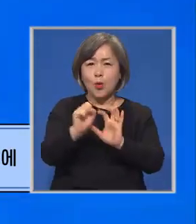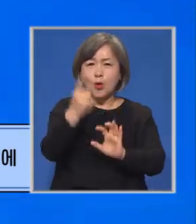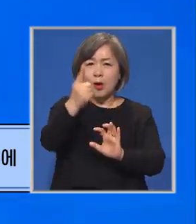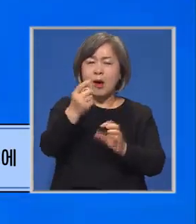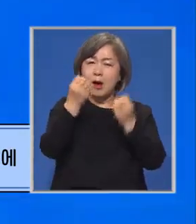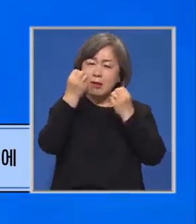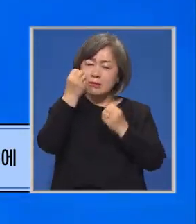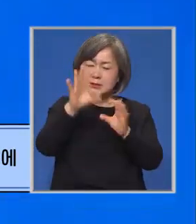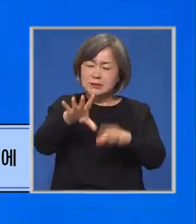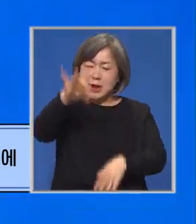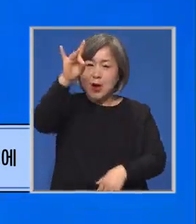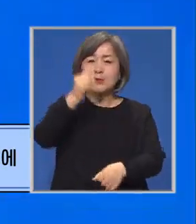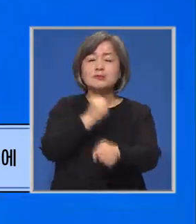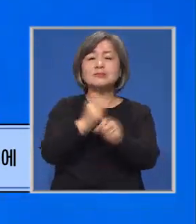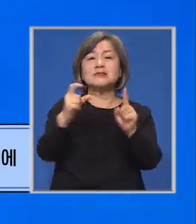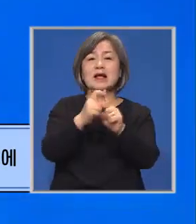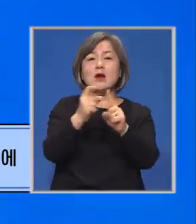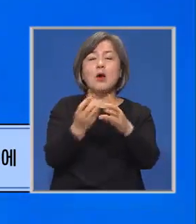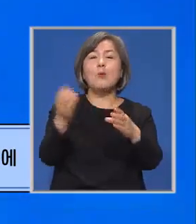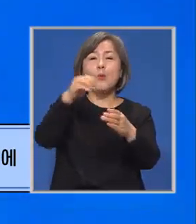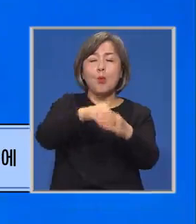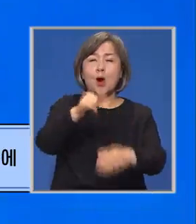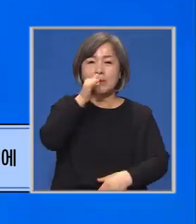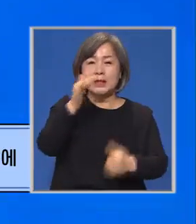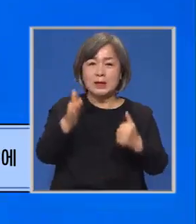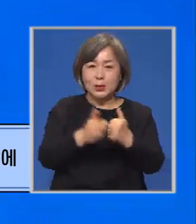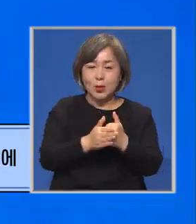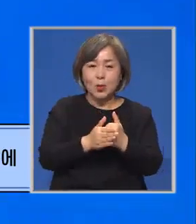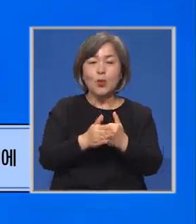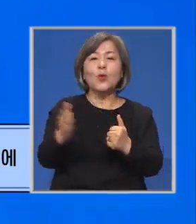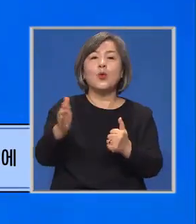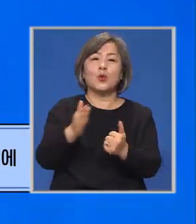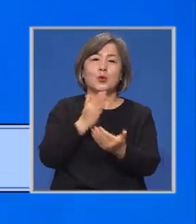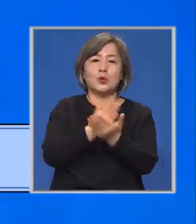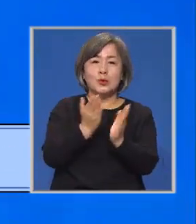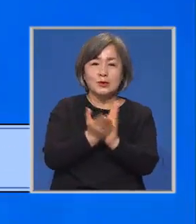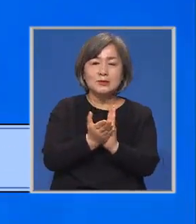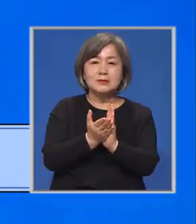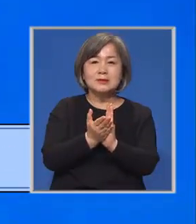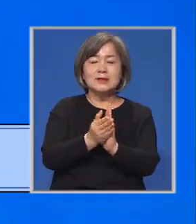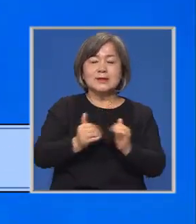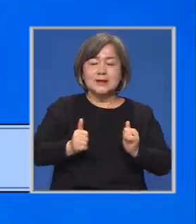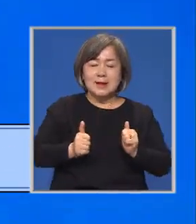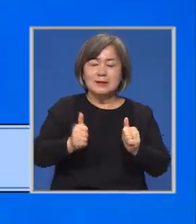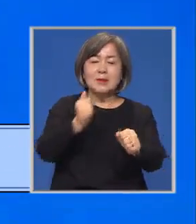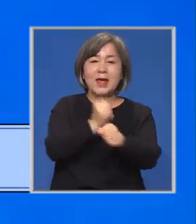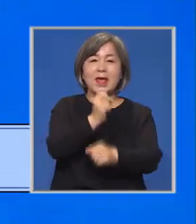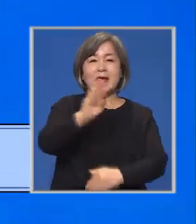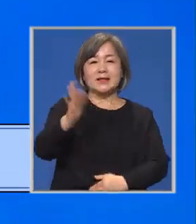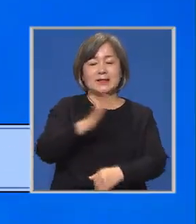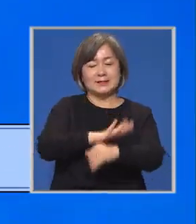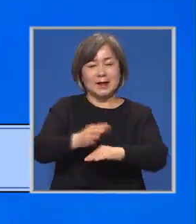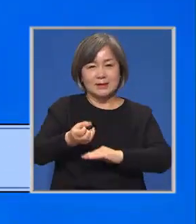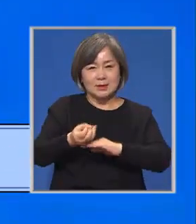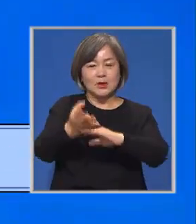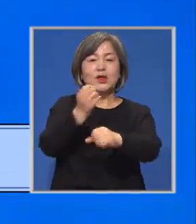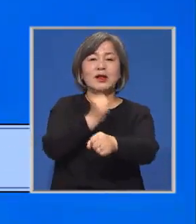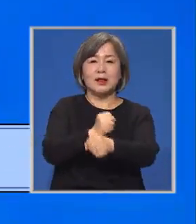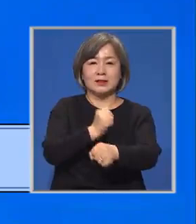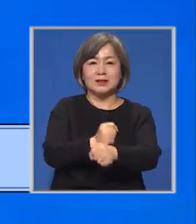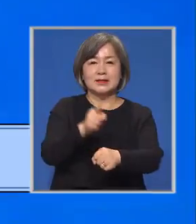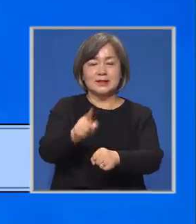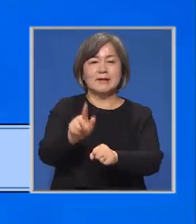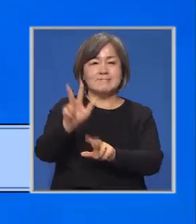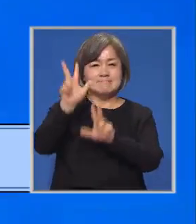코로나는 어쨌든 생소한 단어가 많이 포함이 되어 있고 맞습니다. 그러다 보니까 예, 열심히 해야지, 잘